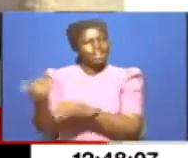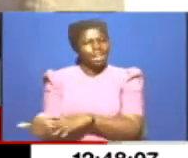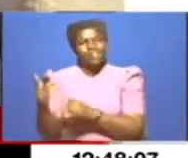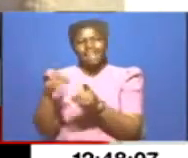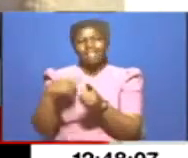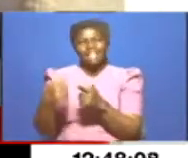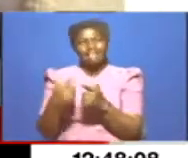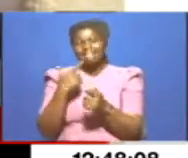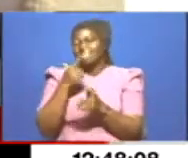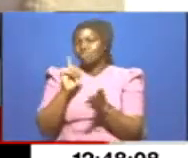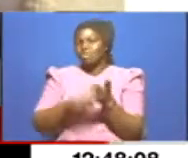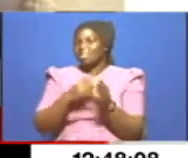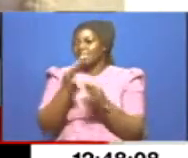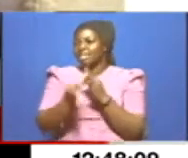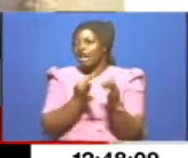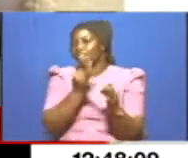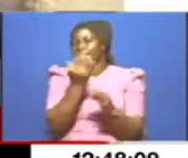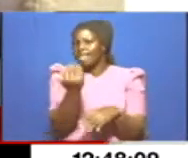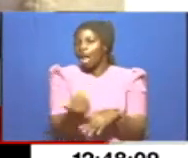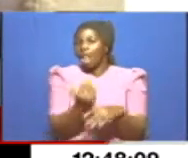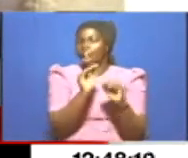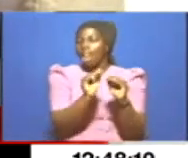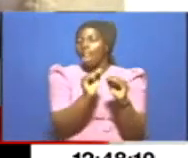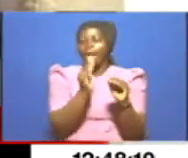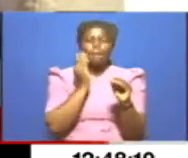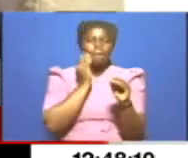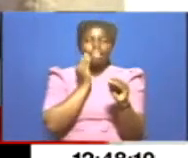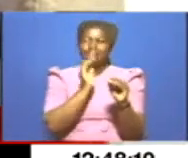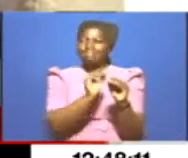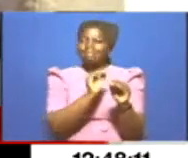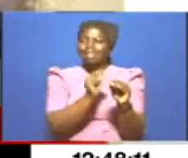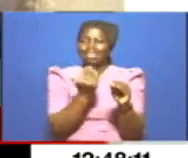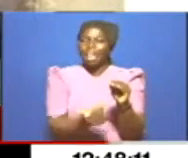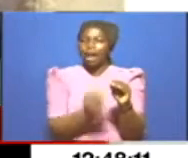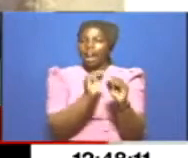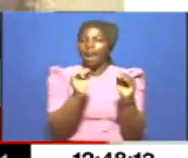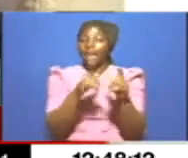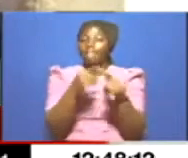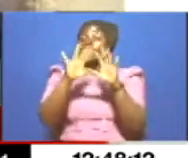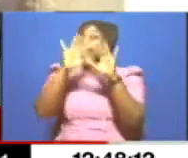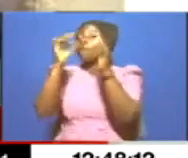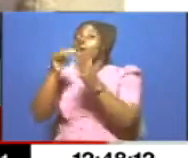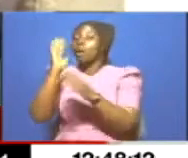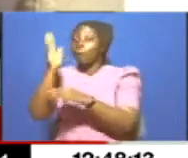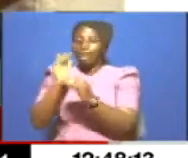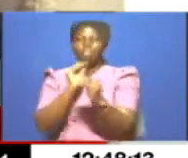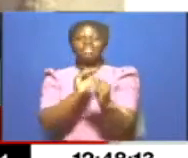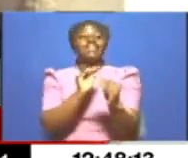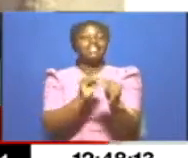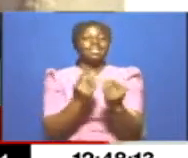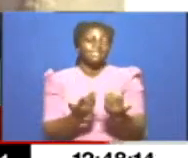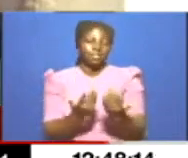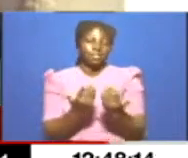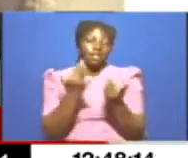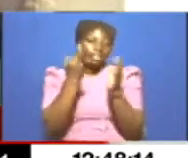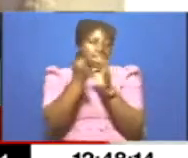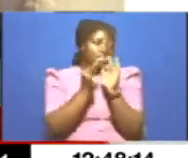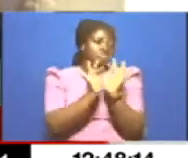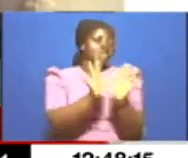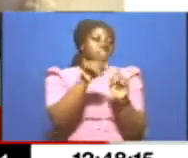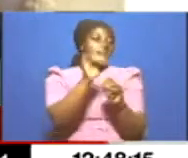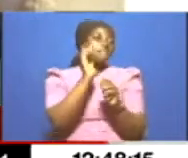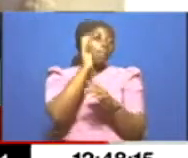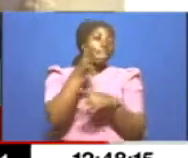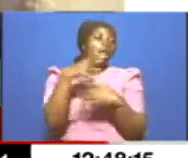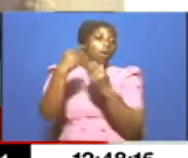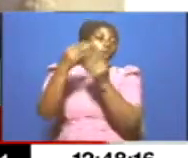wanasema asipofunzwa na mamae atafunzwa na ulimwengu. Ulimwengu upo. Ukimwacha hivyo utampata tu kwa mambo mengine na hasa hasa